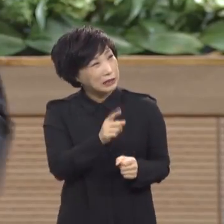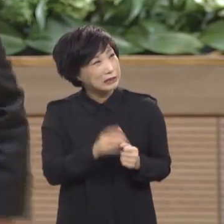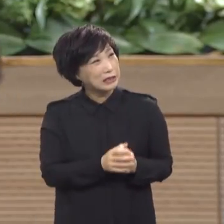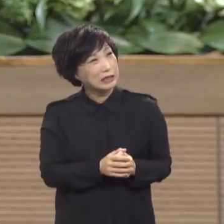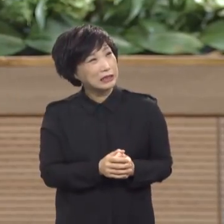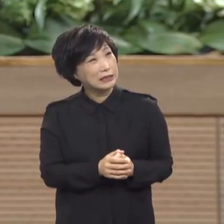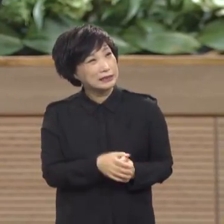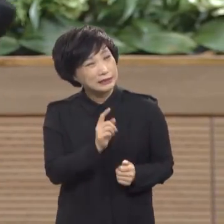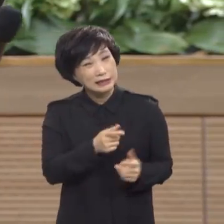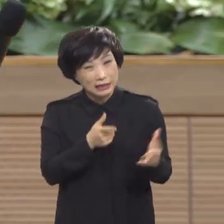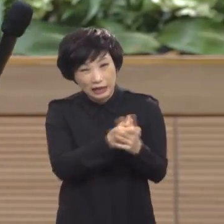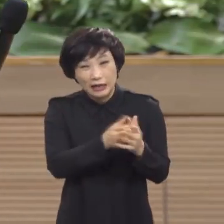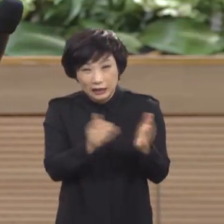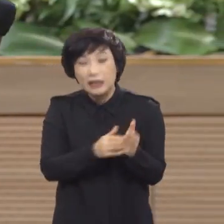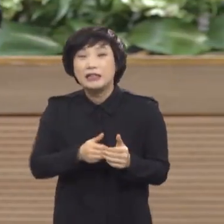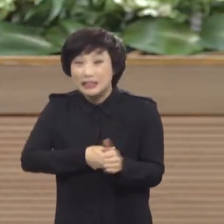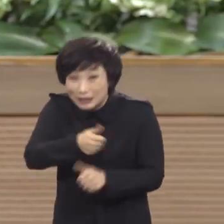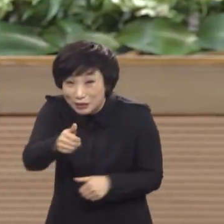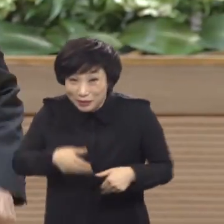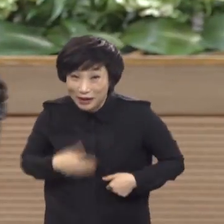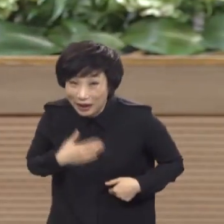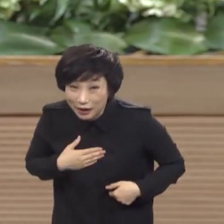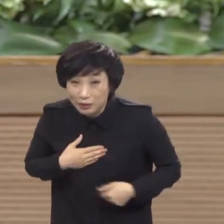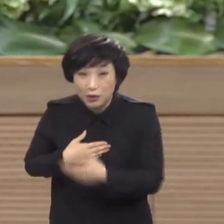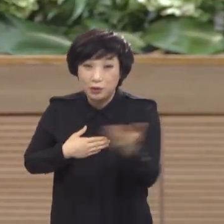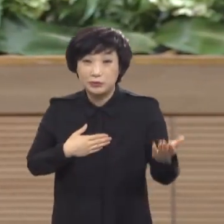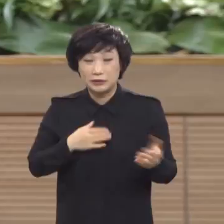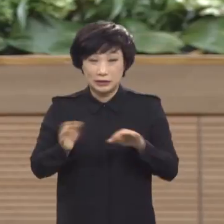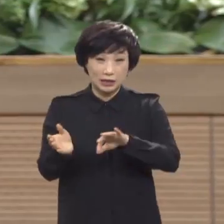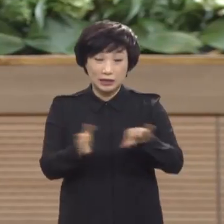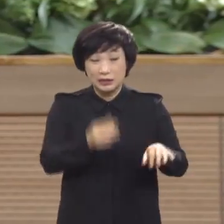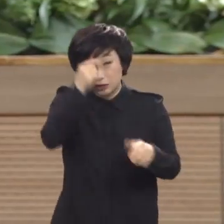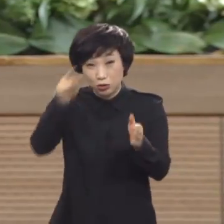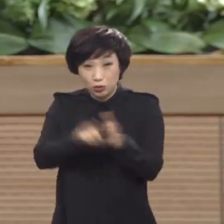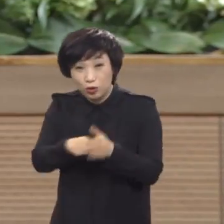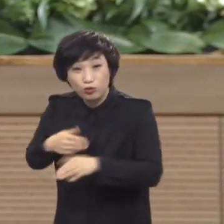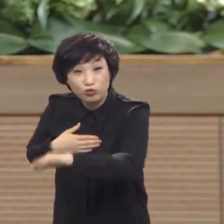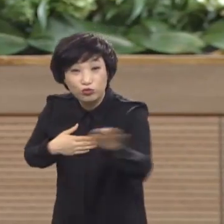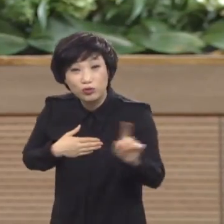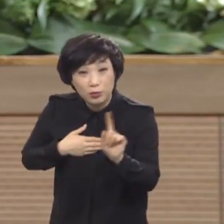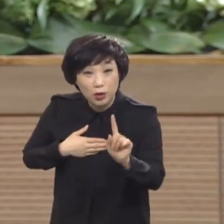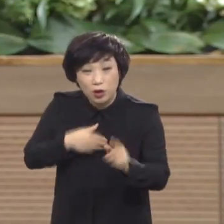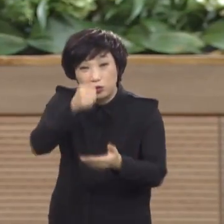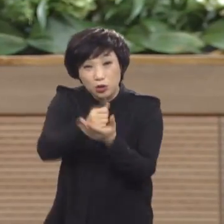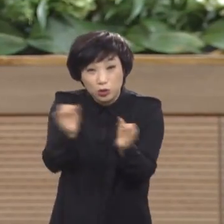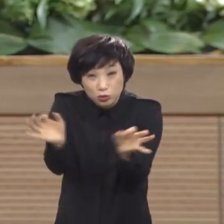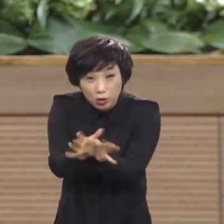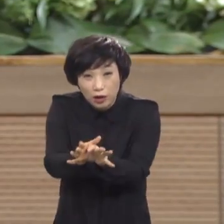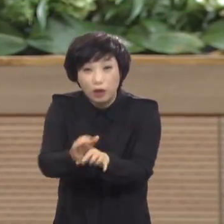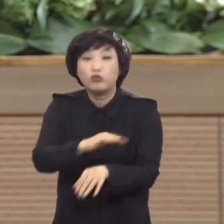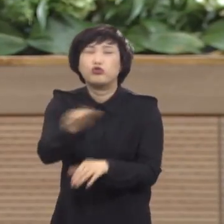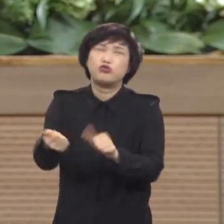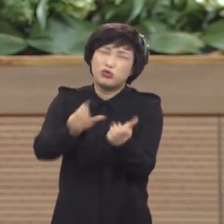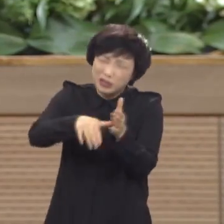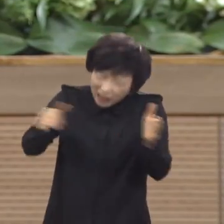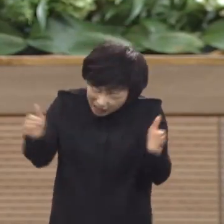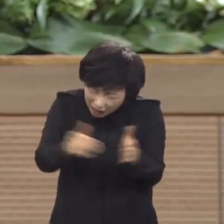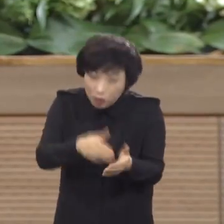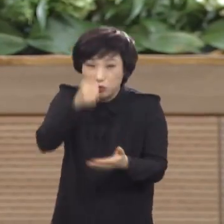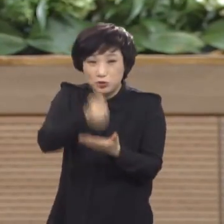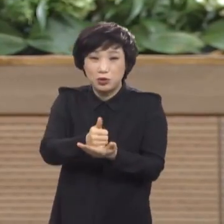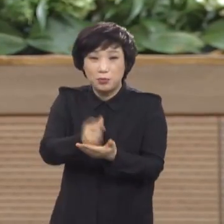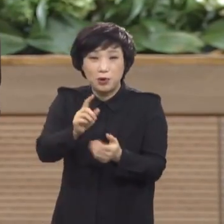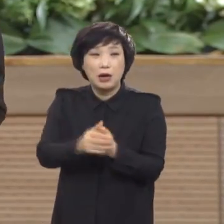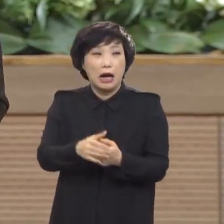하고 이겨라 이 말입니다. 그래서 우리는 기독교인이 뭐냐, 속죄받았으면 죽을 때까지 죄를 알고